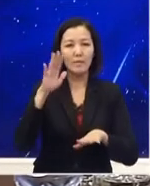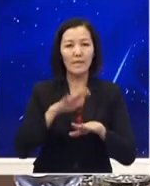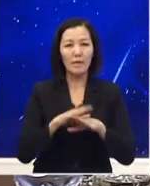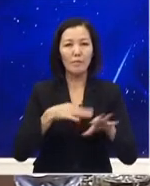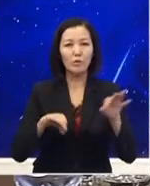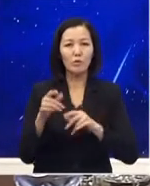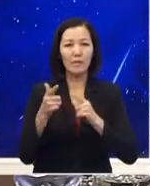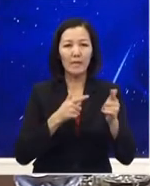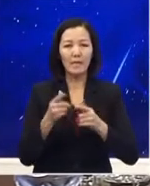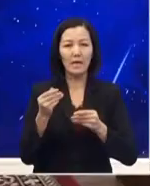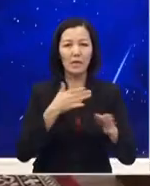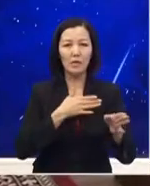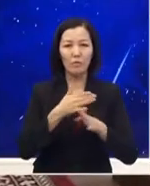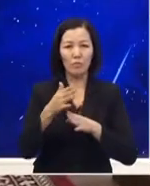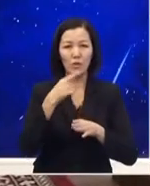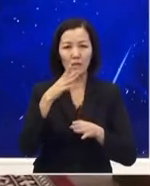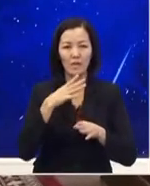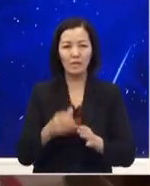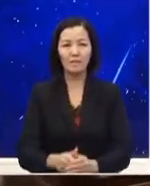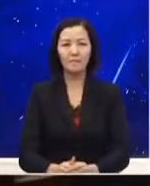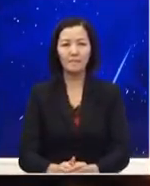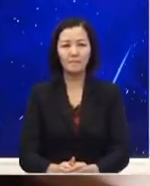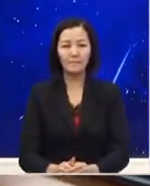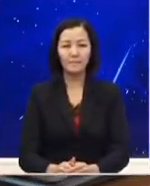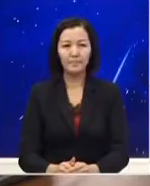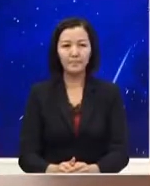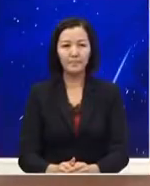дайындалса, қаражат бөлетінін айтты.